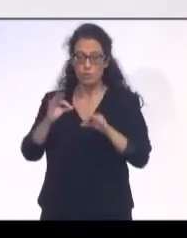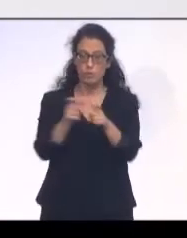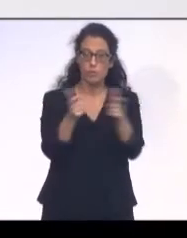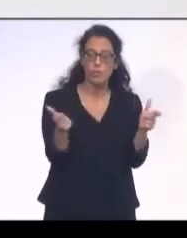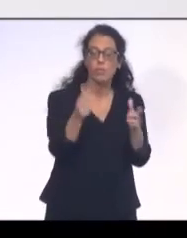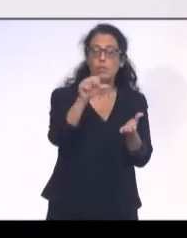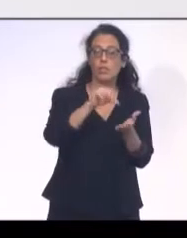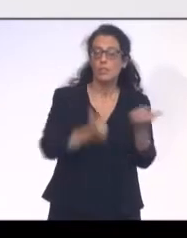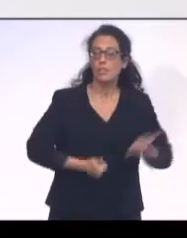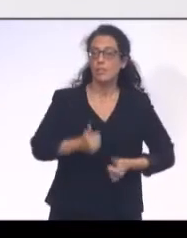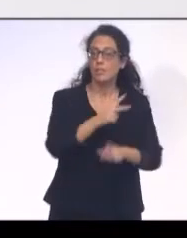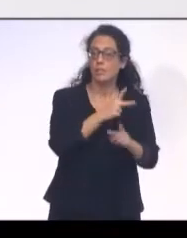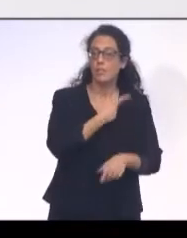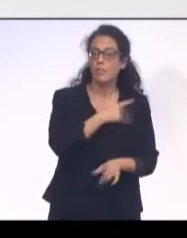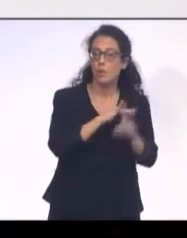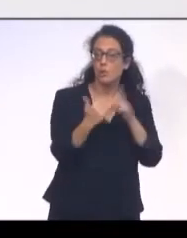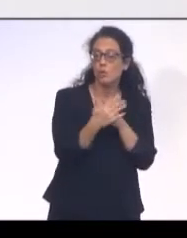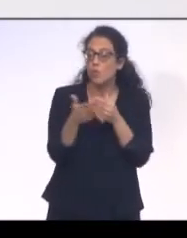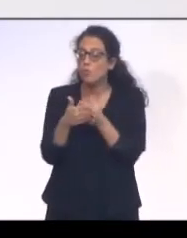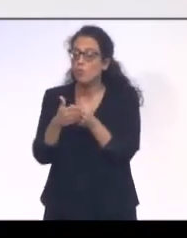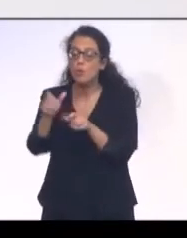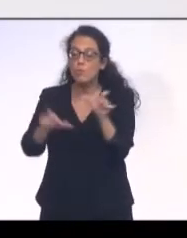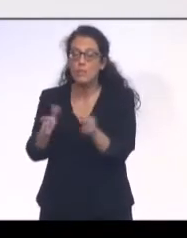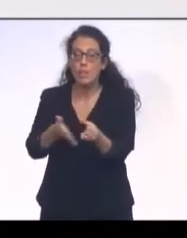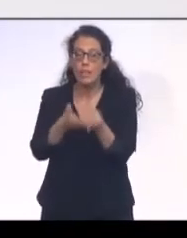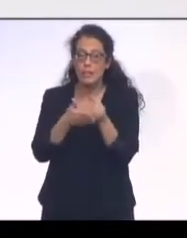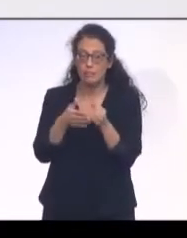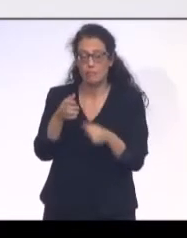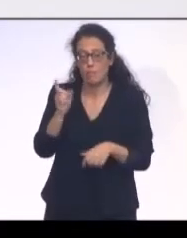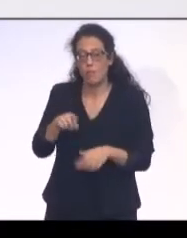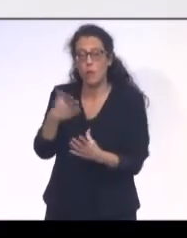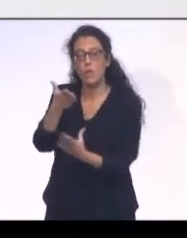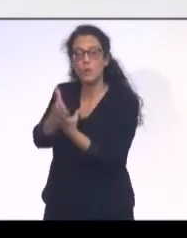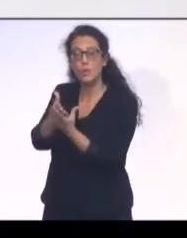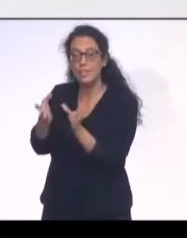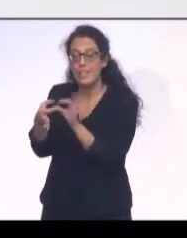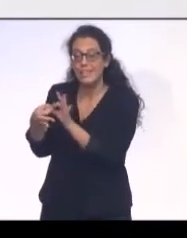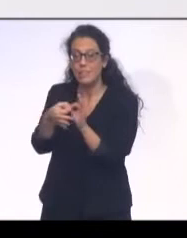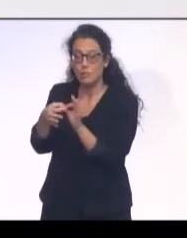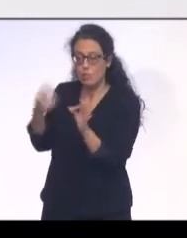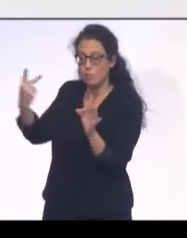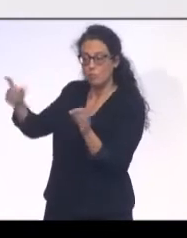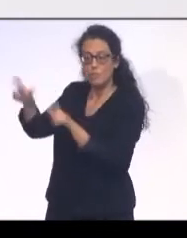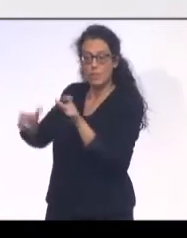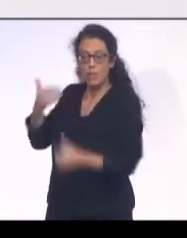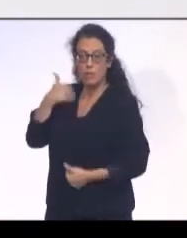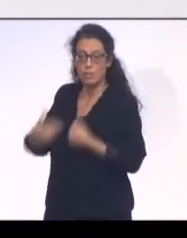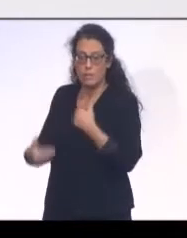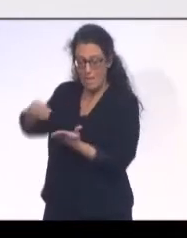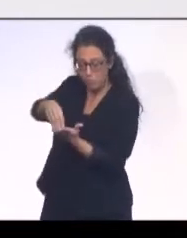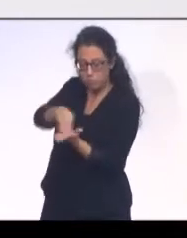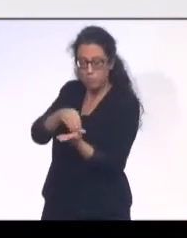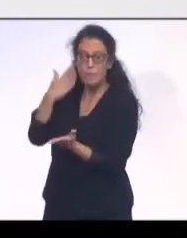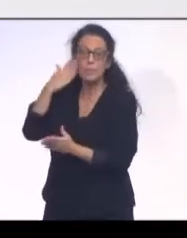proches aidants sont invités préventivement à renseigner le dossier de liaison de la personne handicapée en vue d'une éventuelle